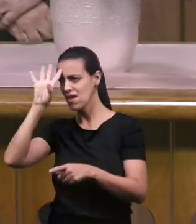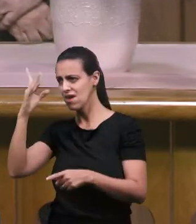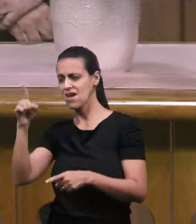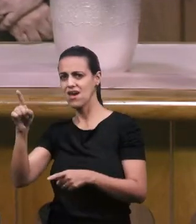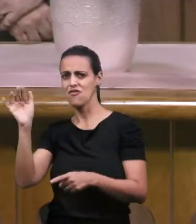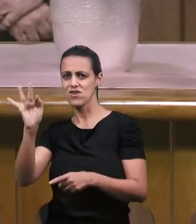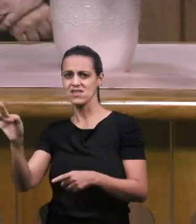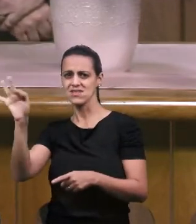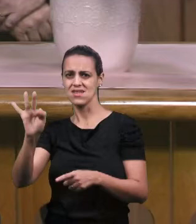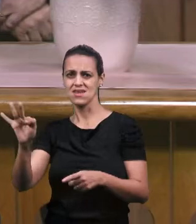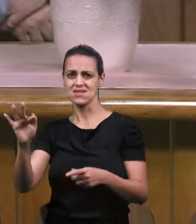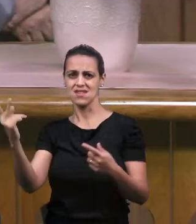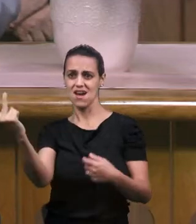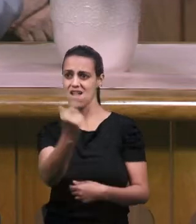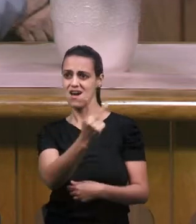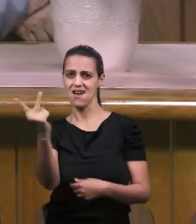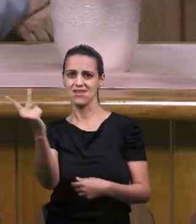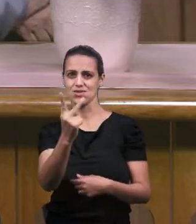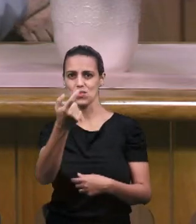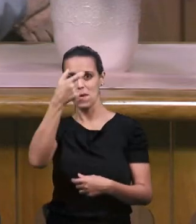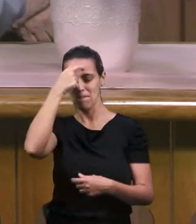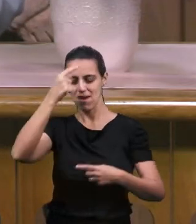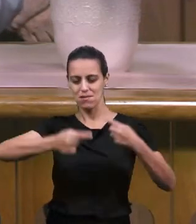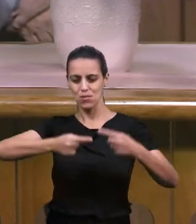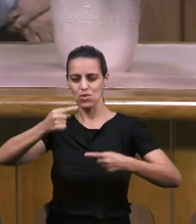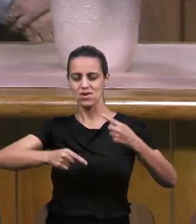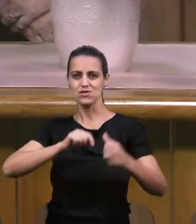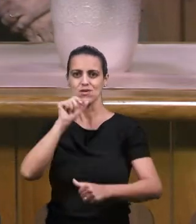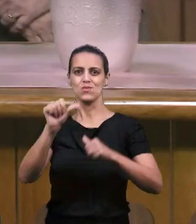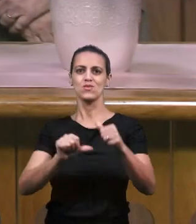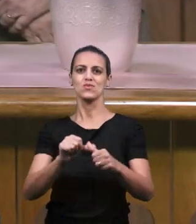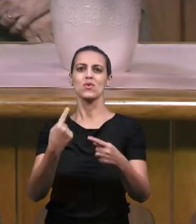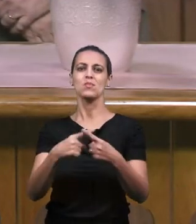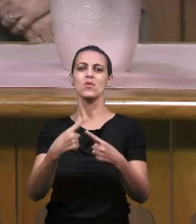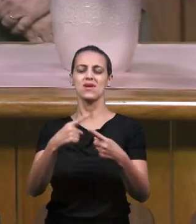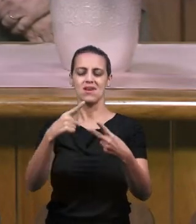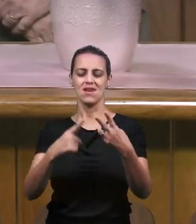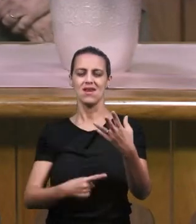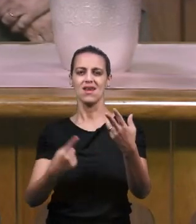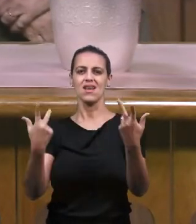l'égalité, fraternité et tout cela, les trois parties,